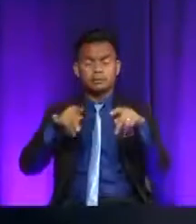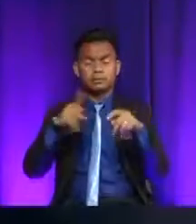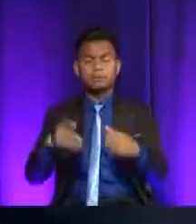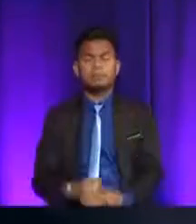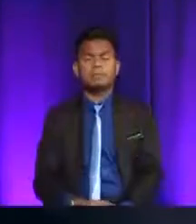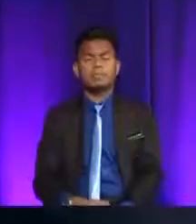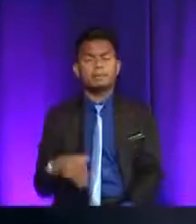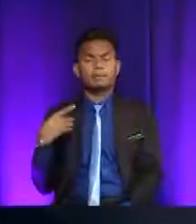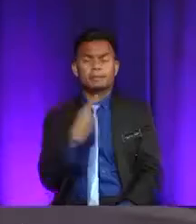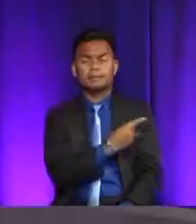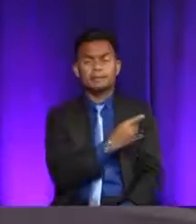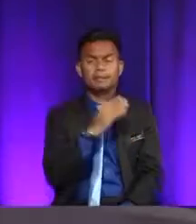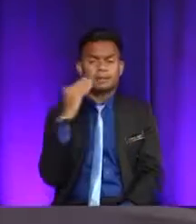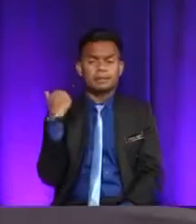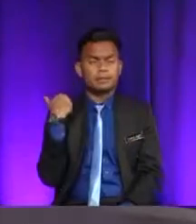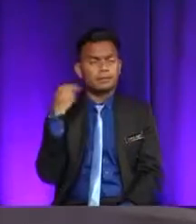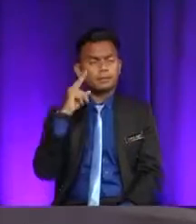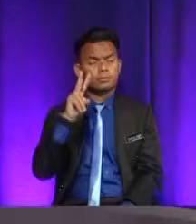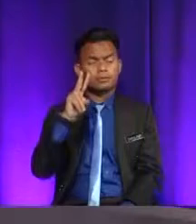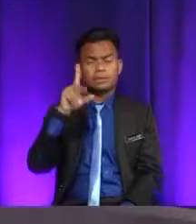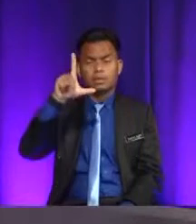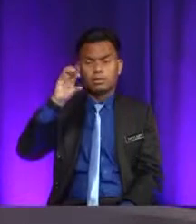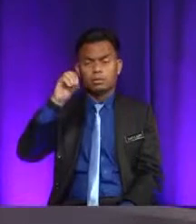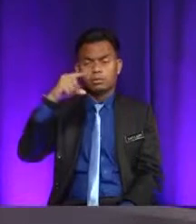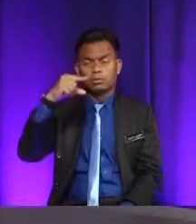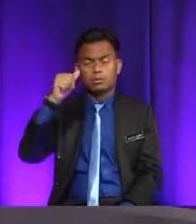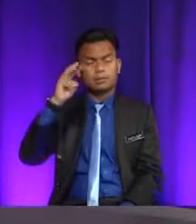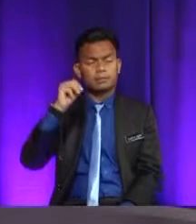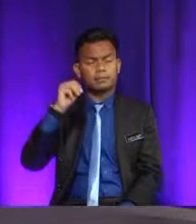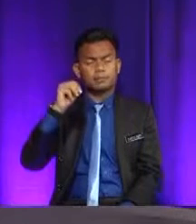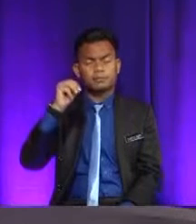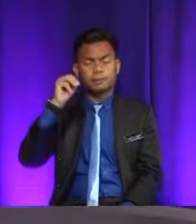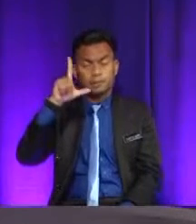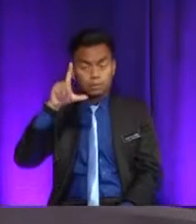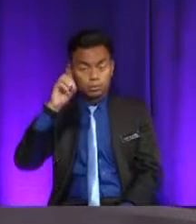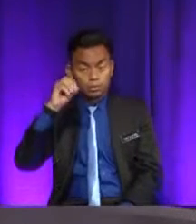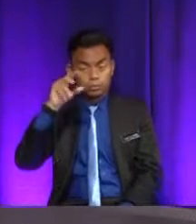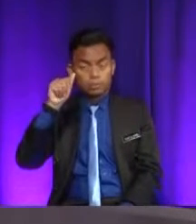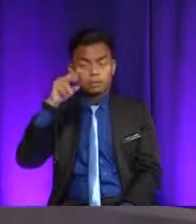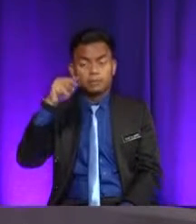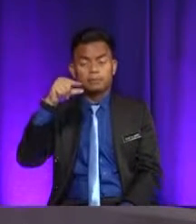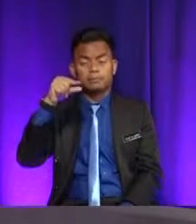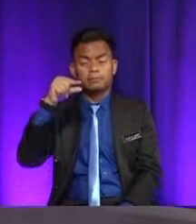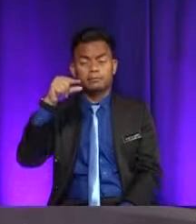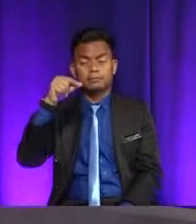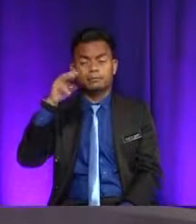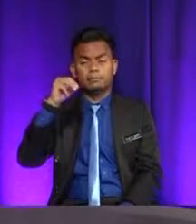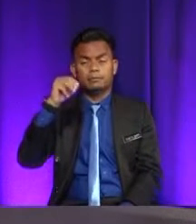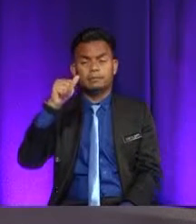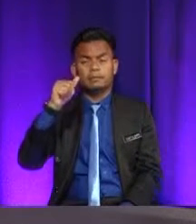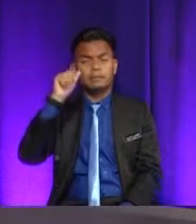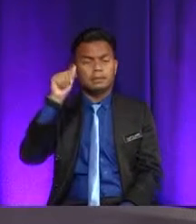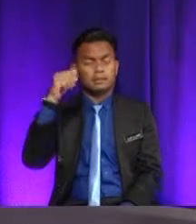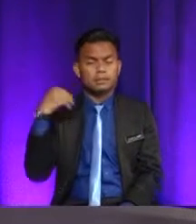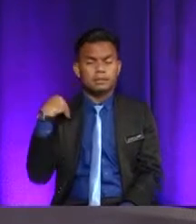logam B logam I mempunyai W yang besar fungsi kerja yang besar logam B mempunyai fungsi kerja